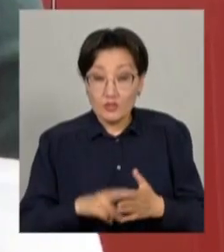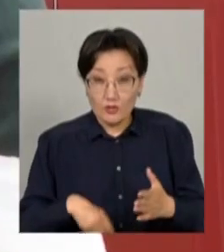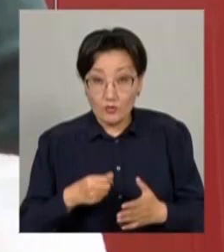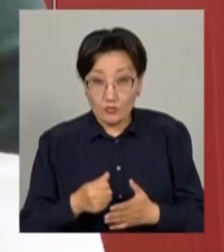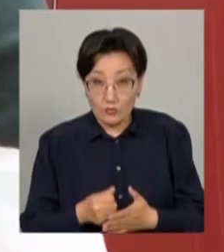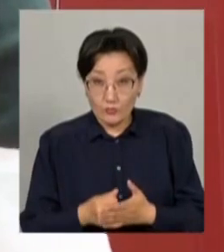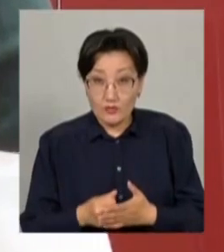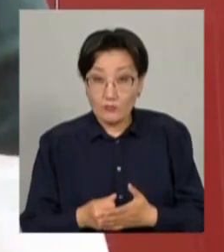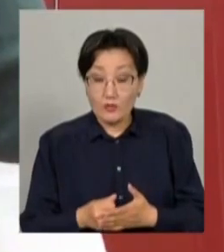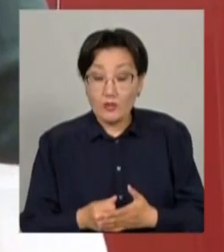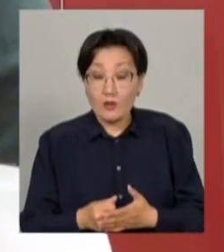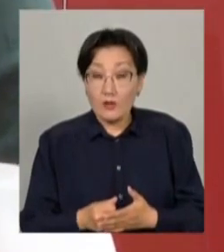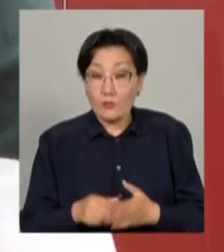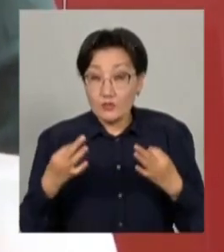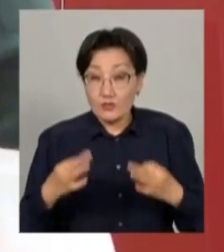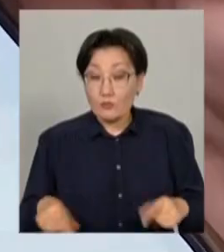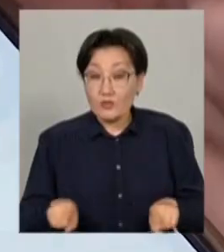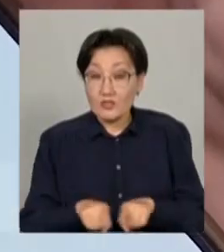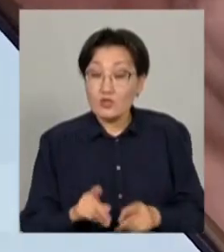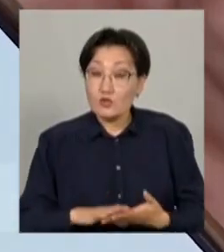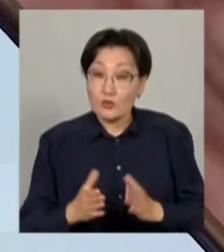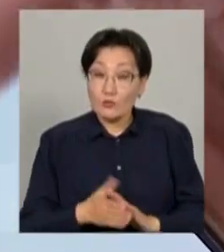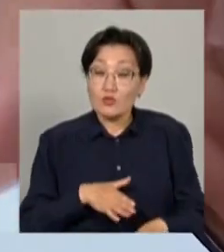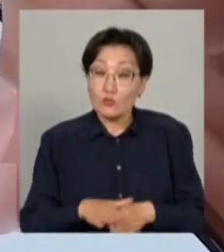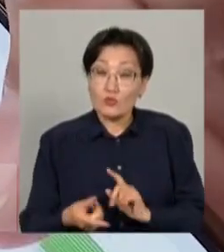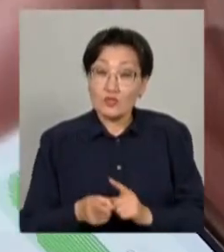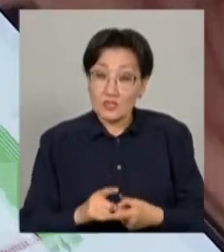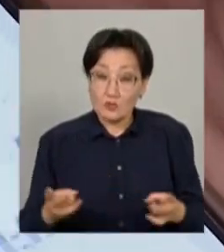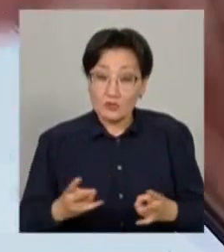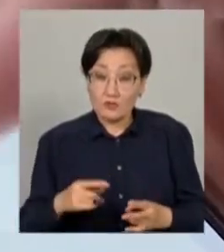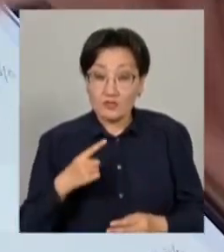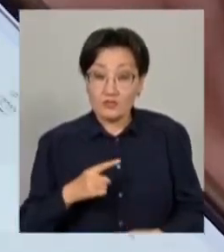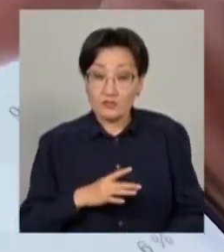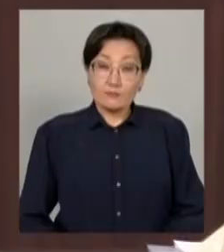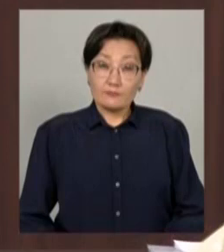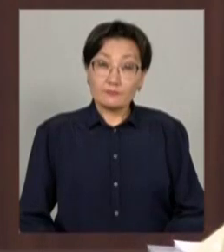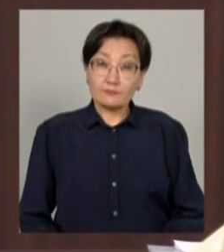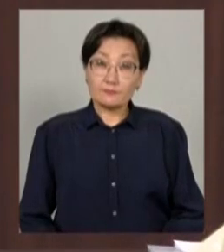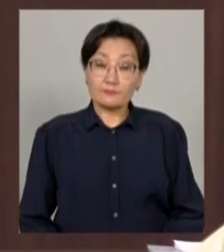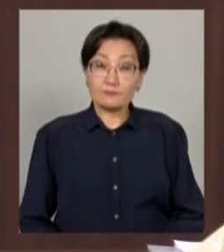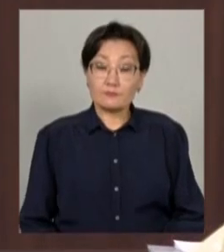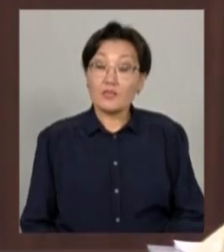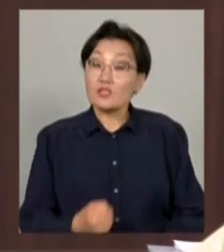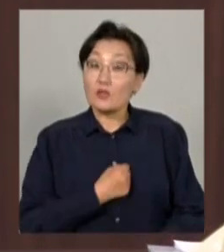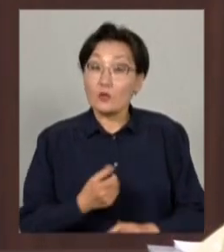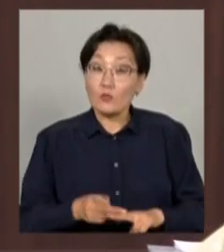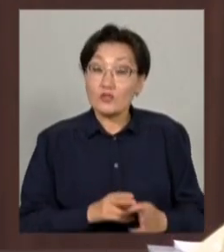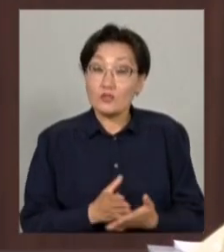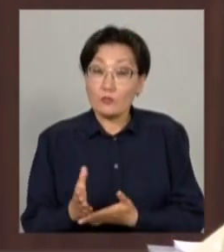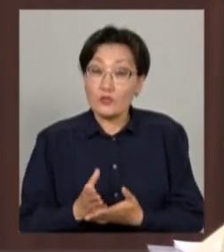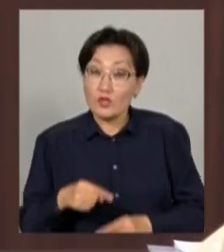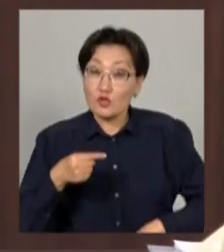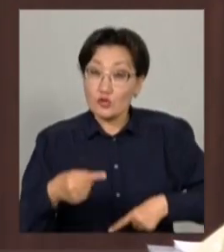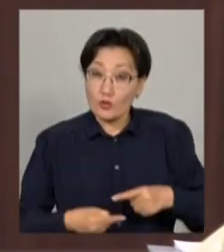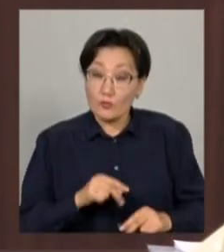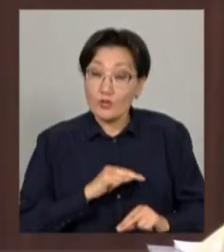төлеп құтылады, деді. Үкімет басшысы мұндай жағдайды түбегейлі өзгерту керектігін жеткізді. Өкінішке орай, бұл салада жүйелі